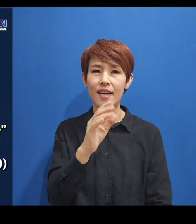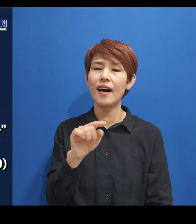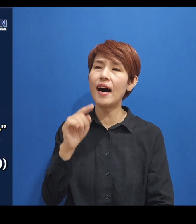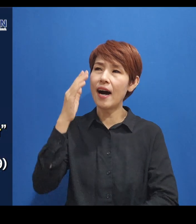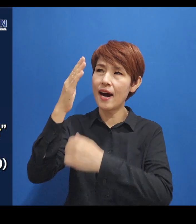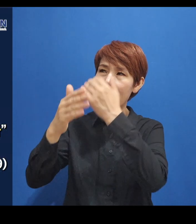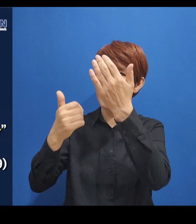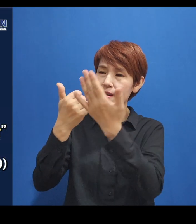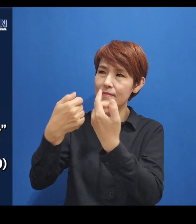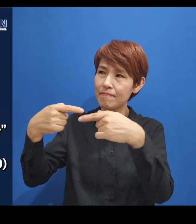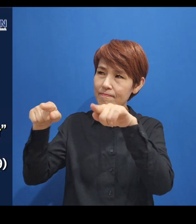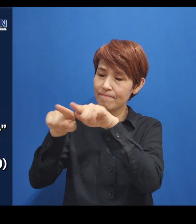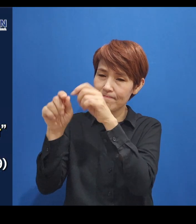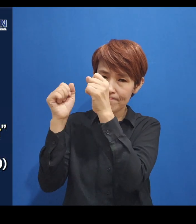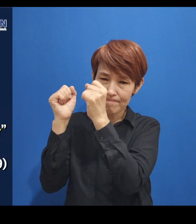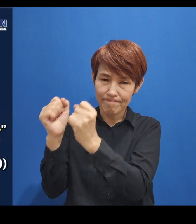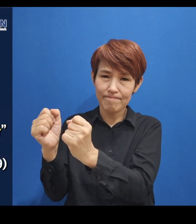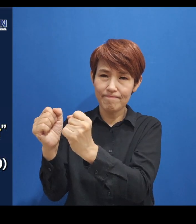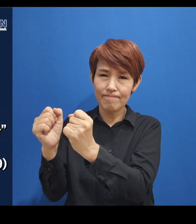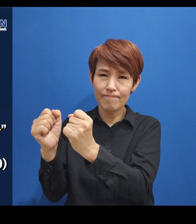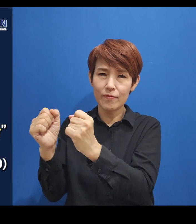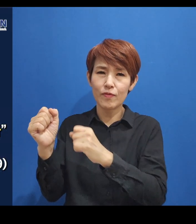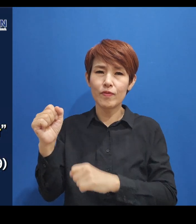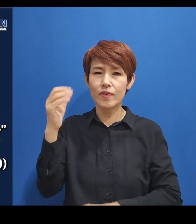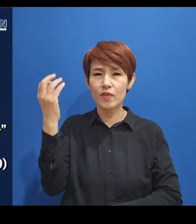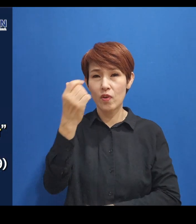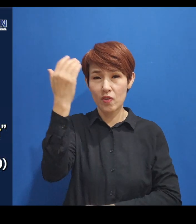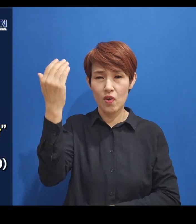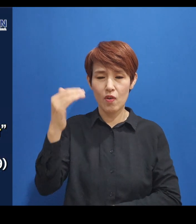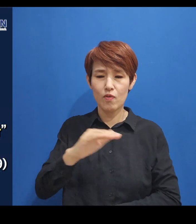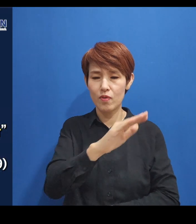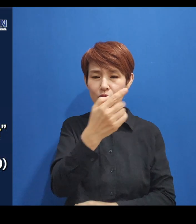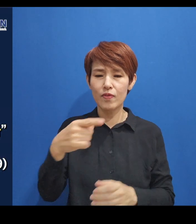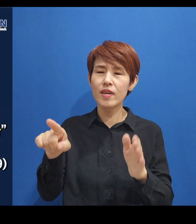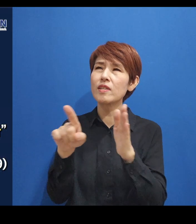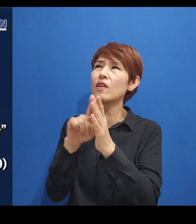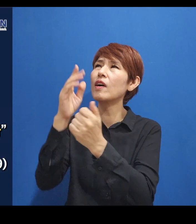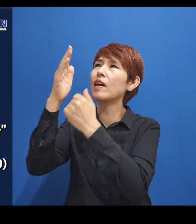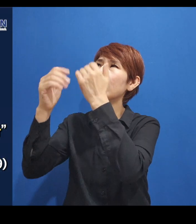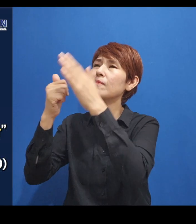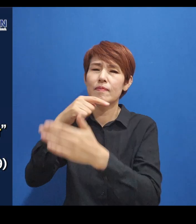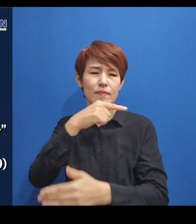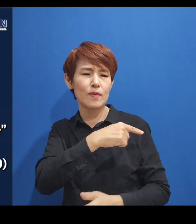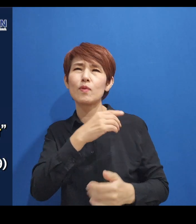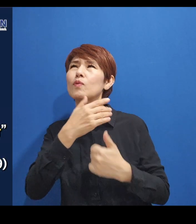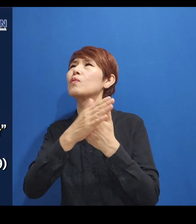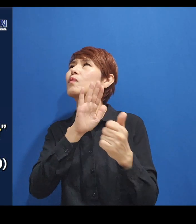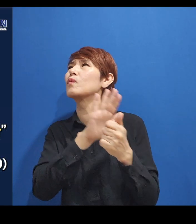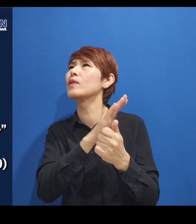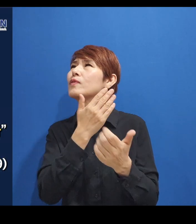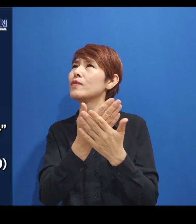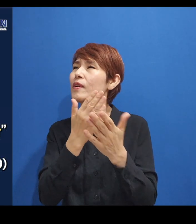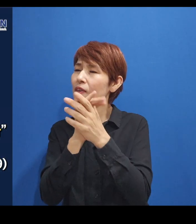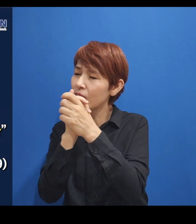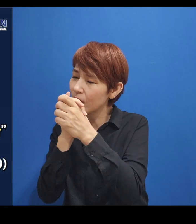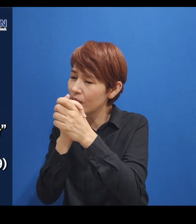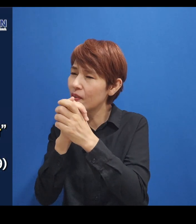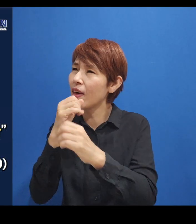계신 자요, 그 우편에 계시면서 우리를 위하여 간구해 주시는 분, 그래서 우리를 사랑하시는